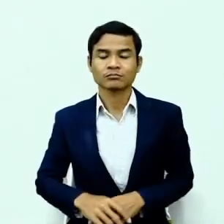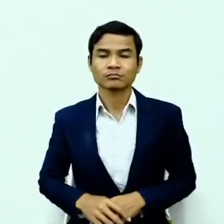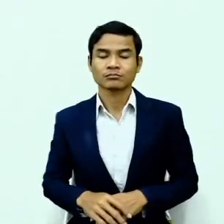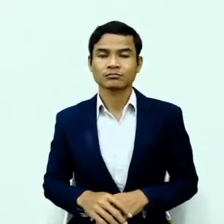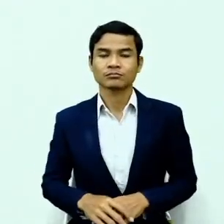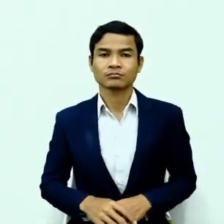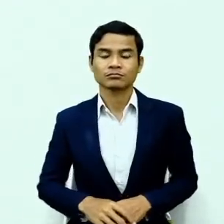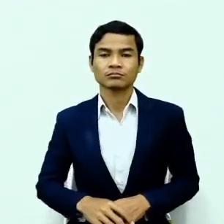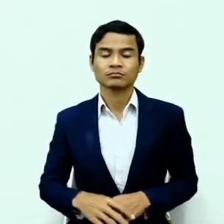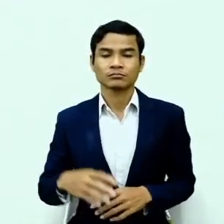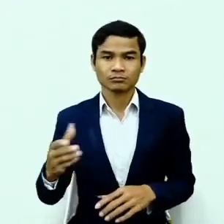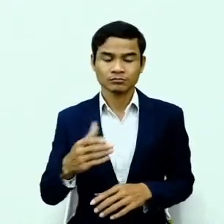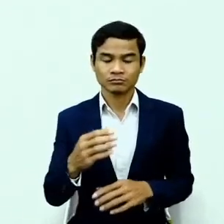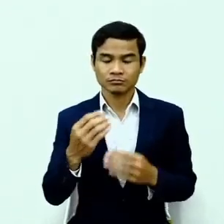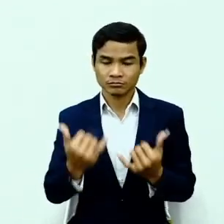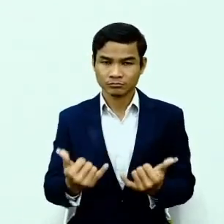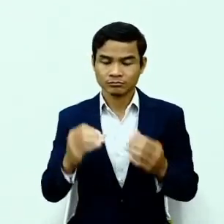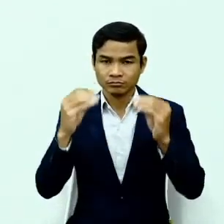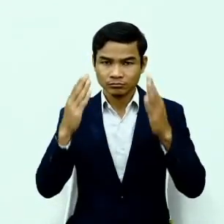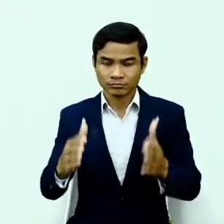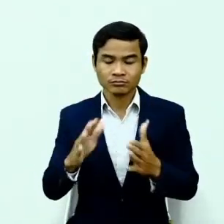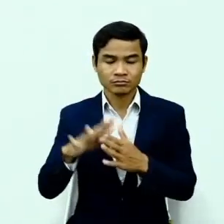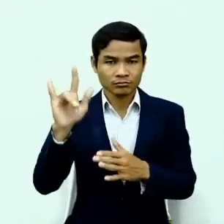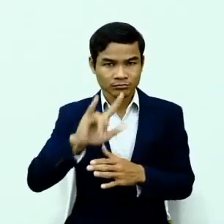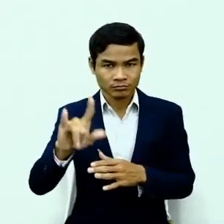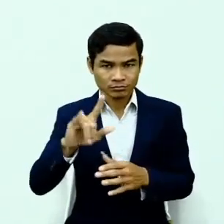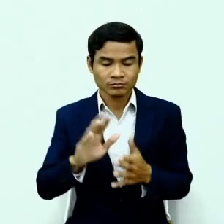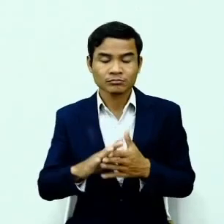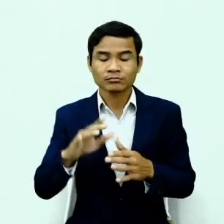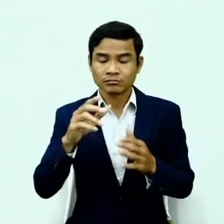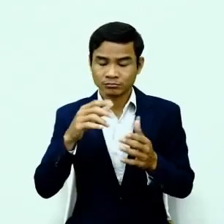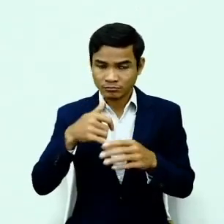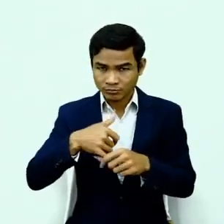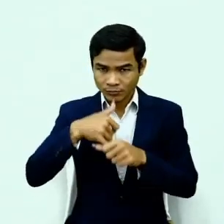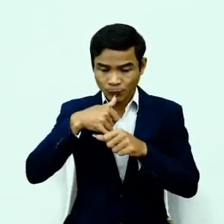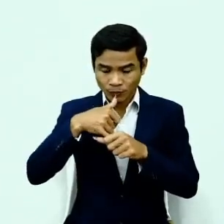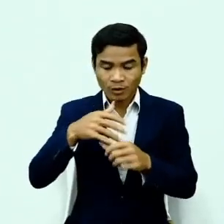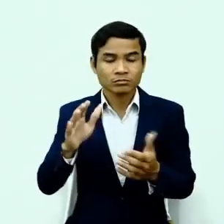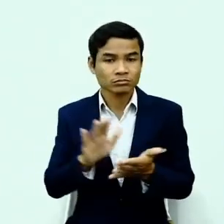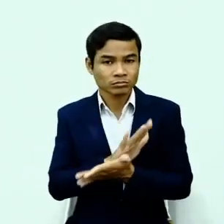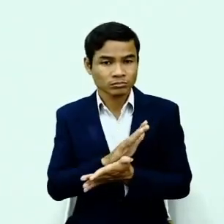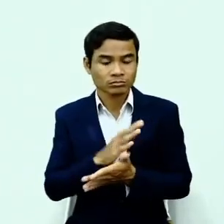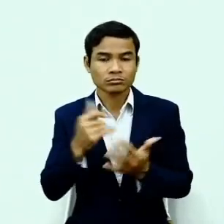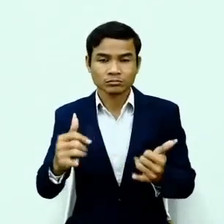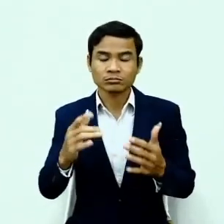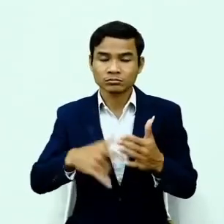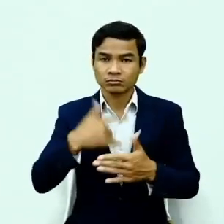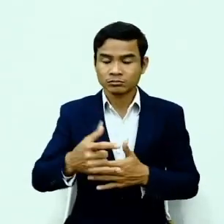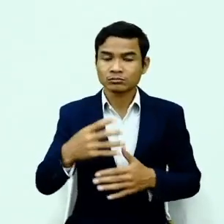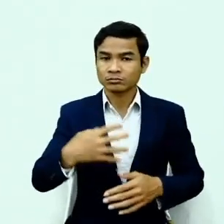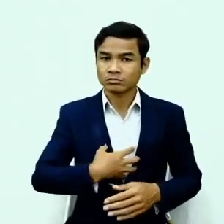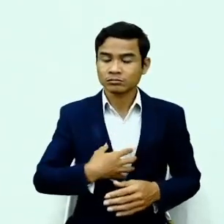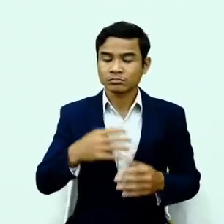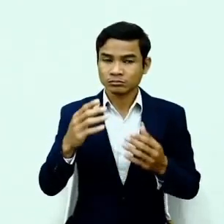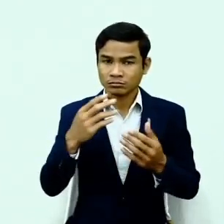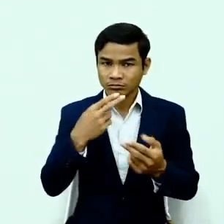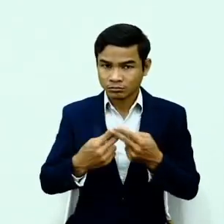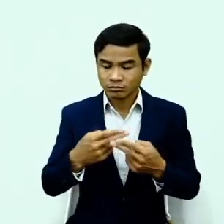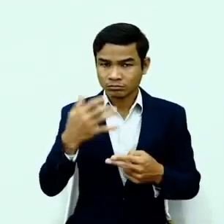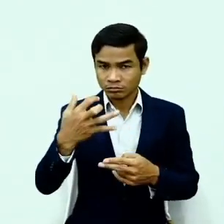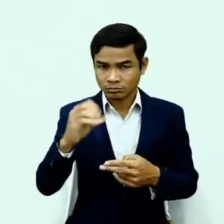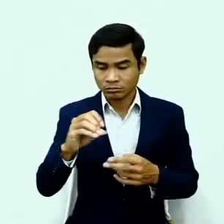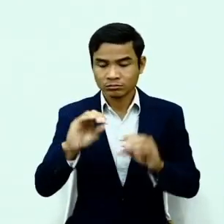chân chà mình nít cứ nè cứu ba ta pra bằng bụng bơ nè mình tê chùm nuốn chà cứ bạp nì mà tôi muốn nè cứu chọn mang chùm lại chật sắp nè cứu